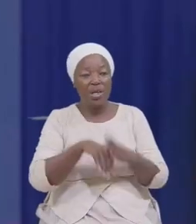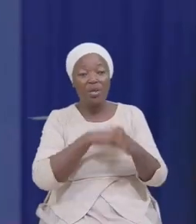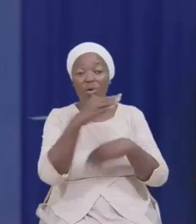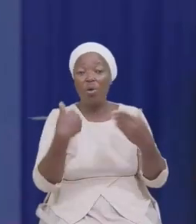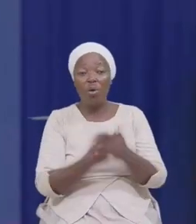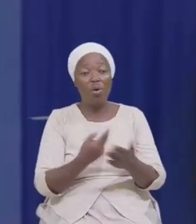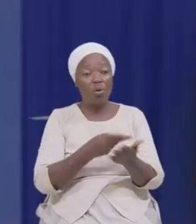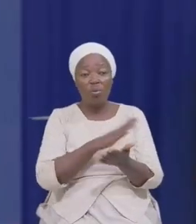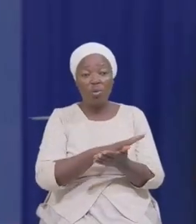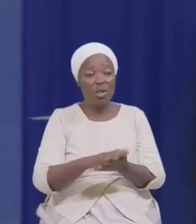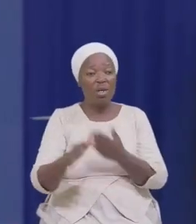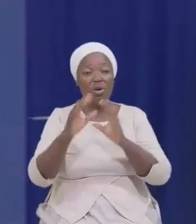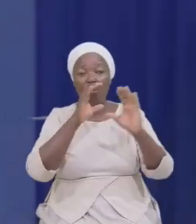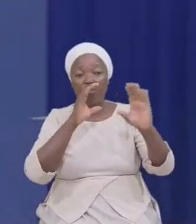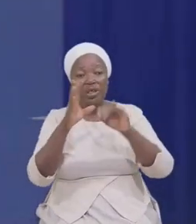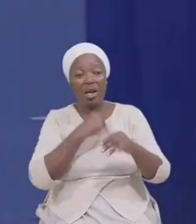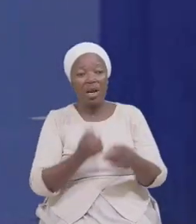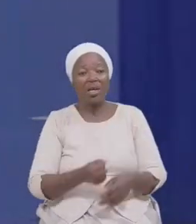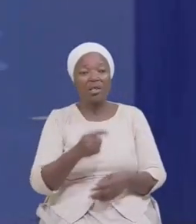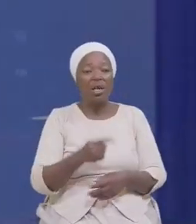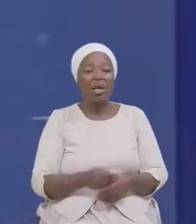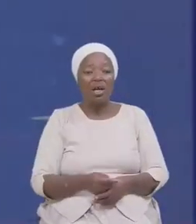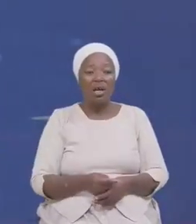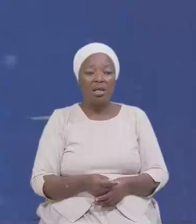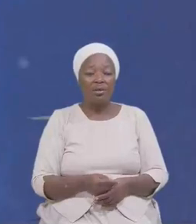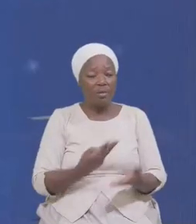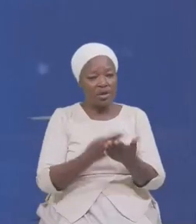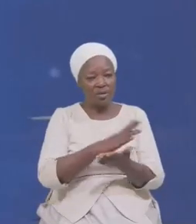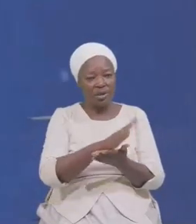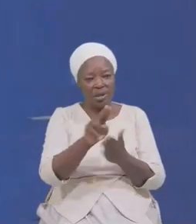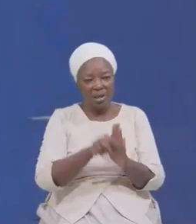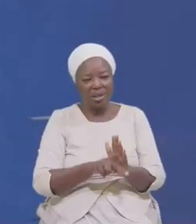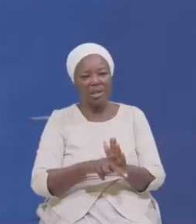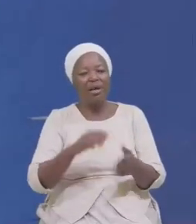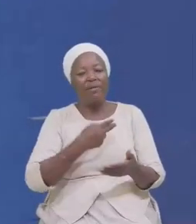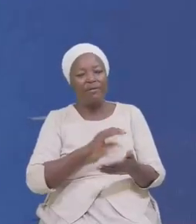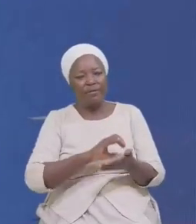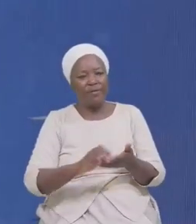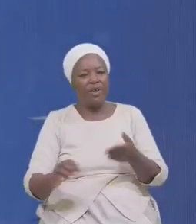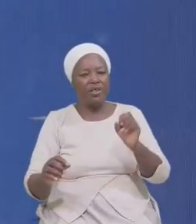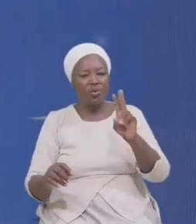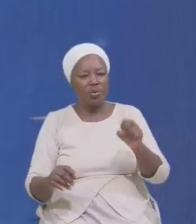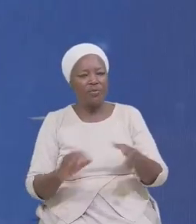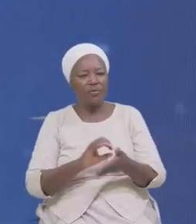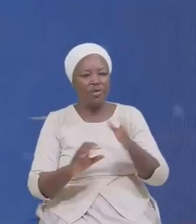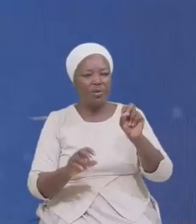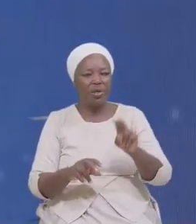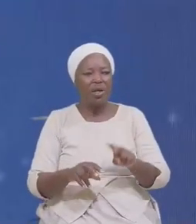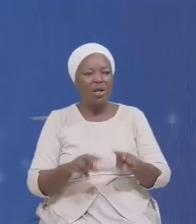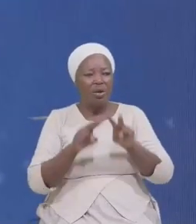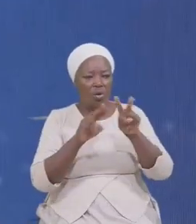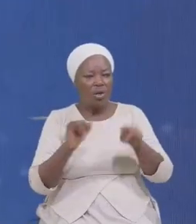piété. Verset 12. Il dit, tandis que vous attendez et